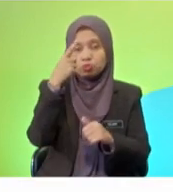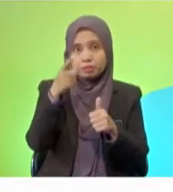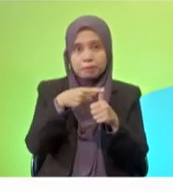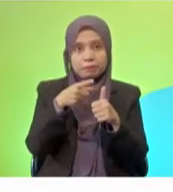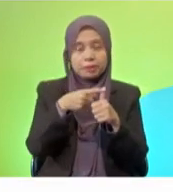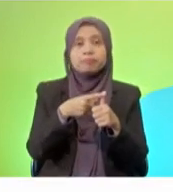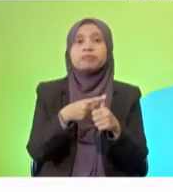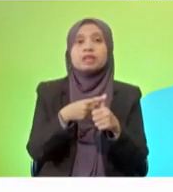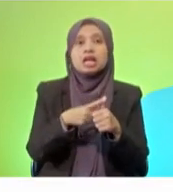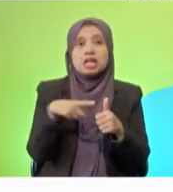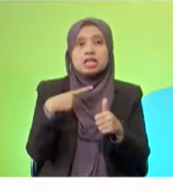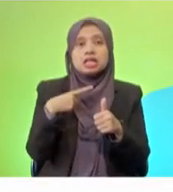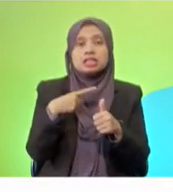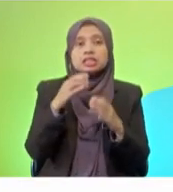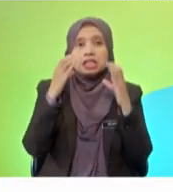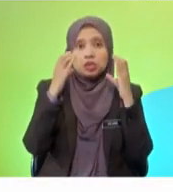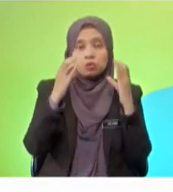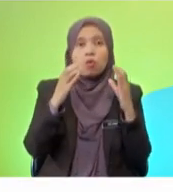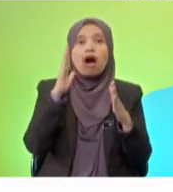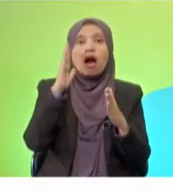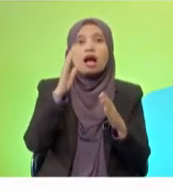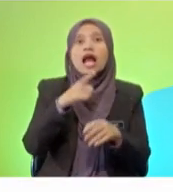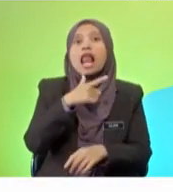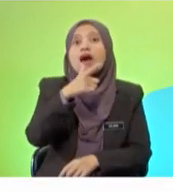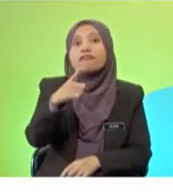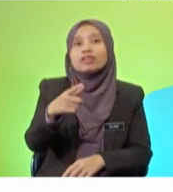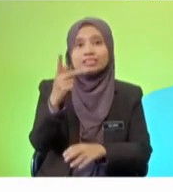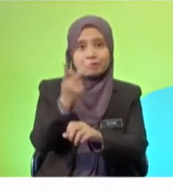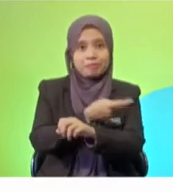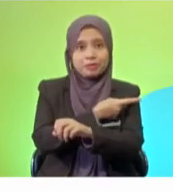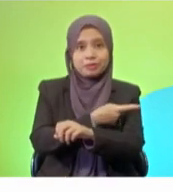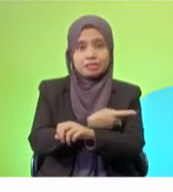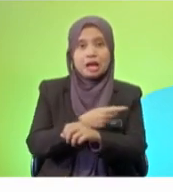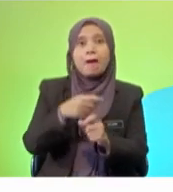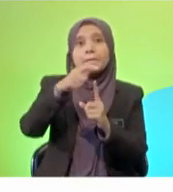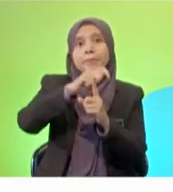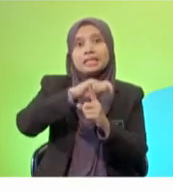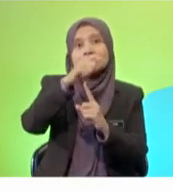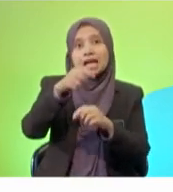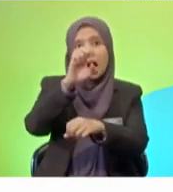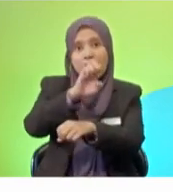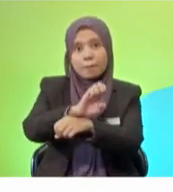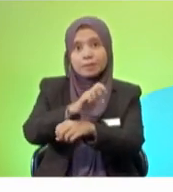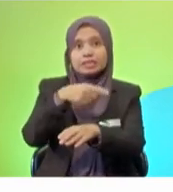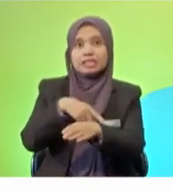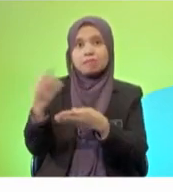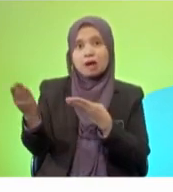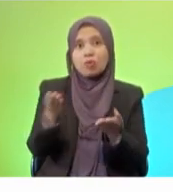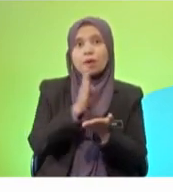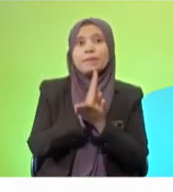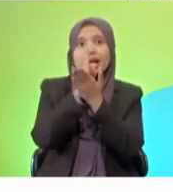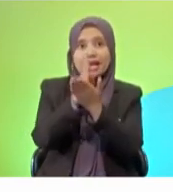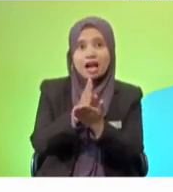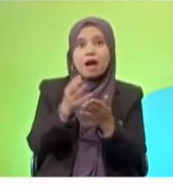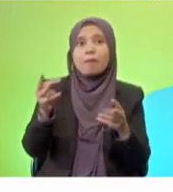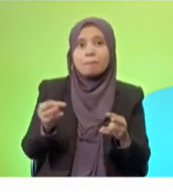saya akan coba melafazkan pantun yang terlebih dahulu dan pisang emas dibawa Belanda masa sebiji